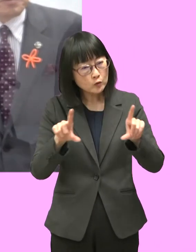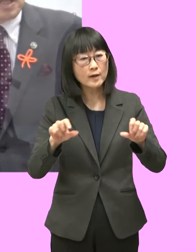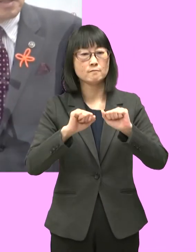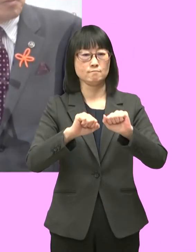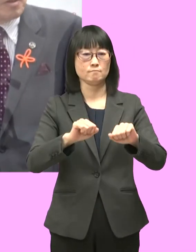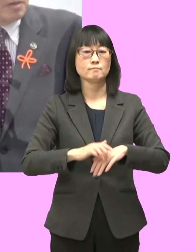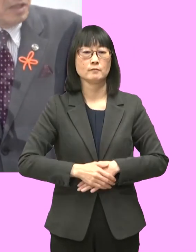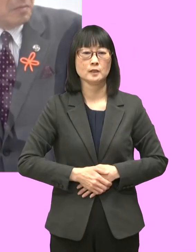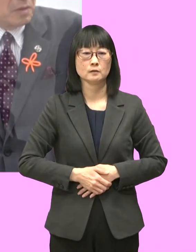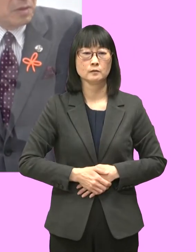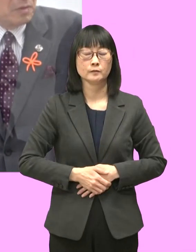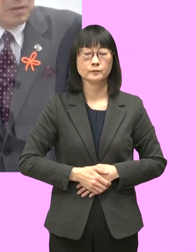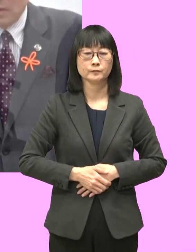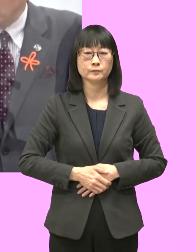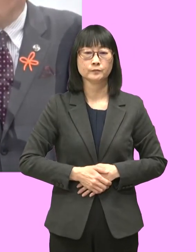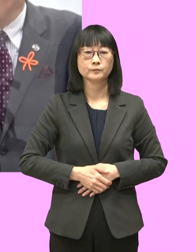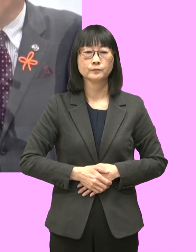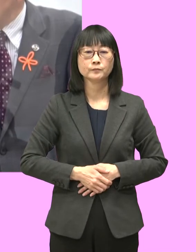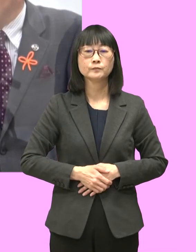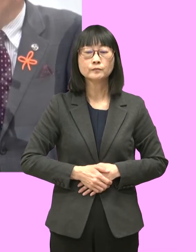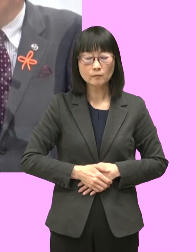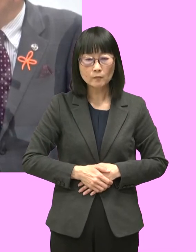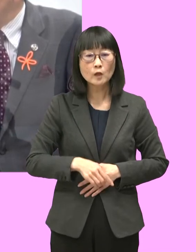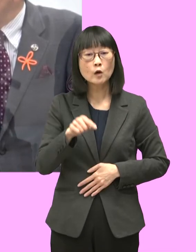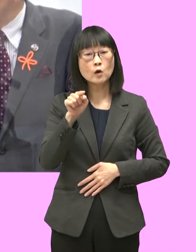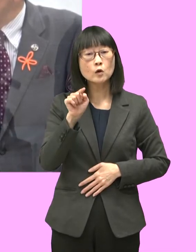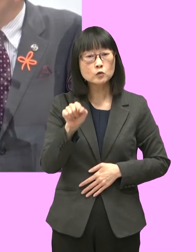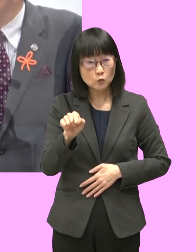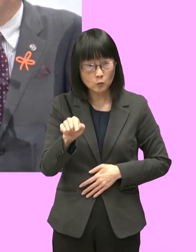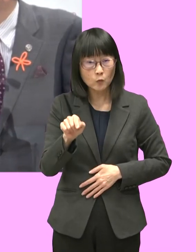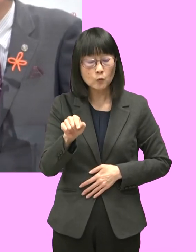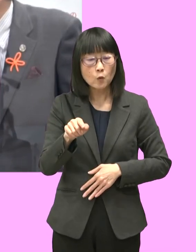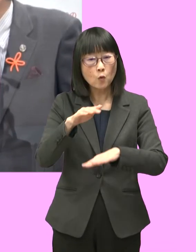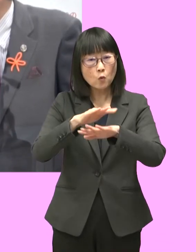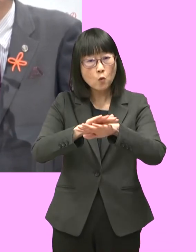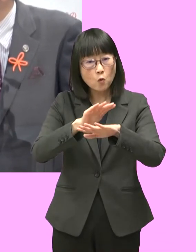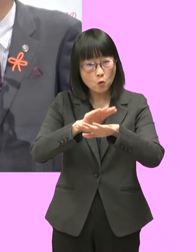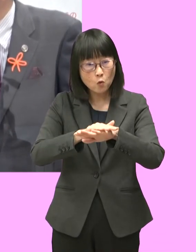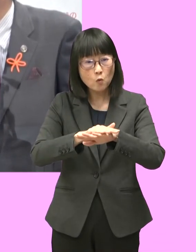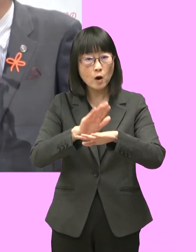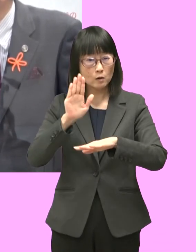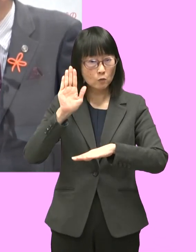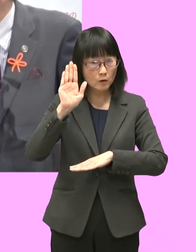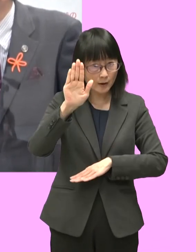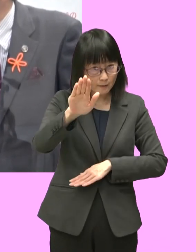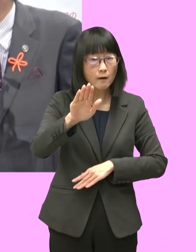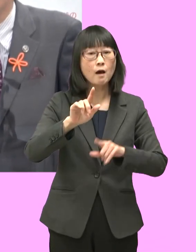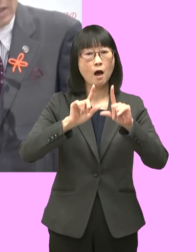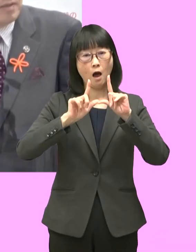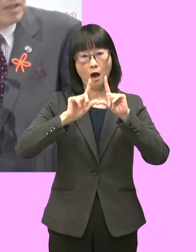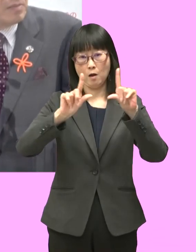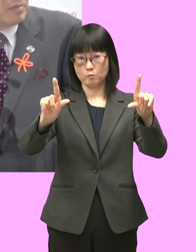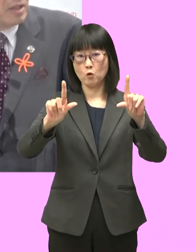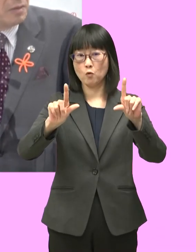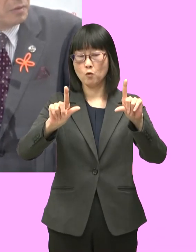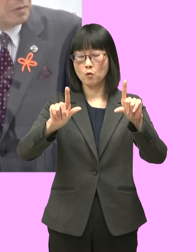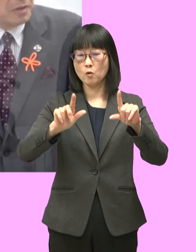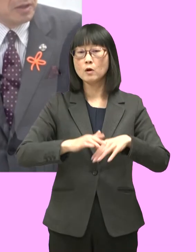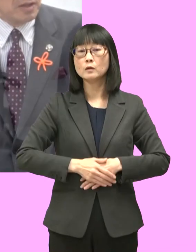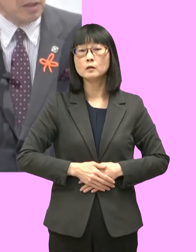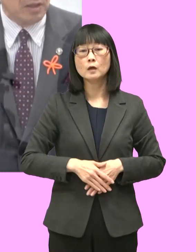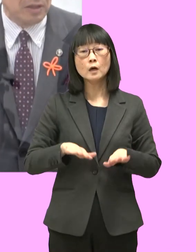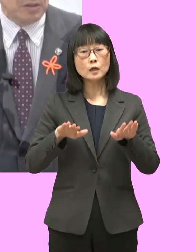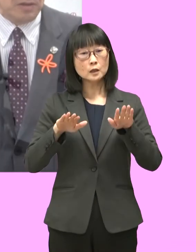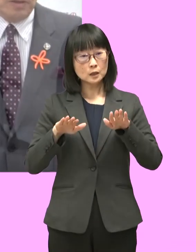その辺の体制もですね、また追って発表させてもらうということでよろしいですかね。はい、今まだ